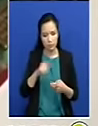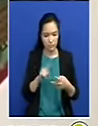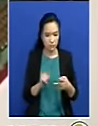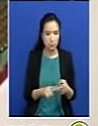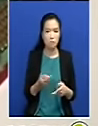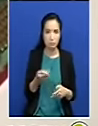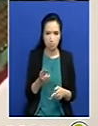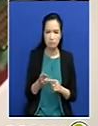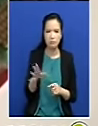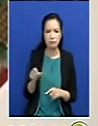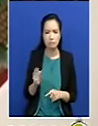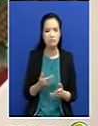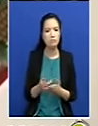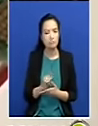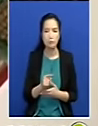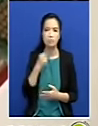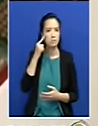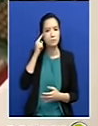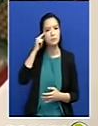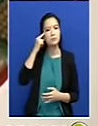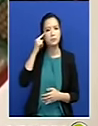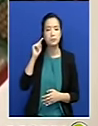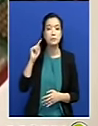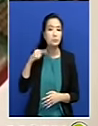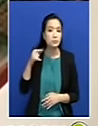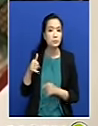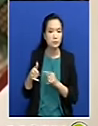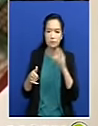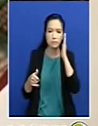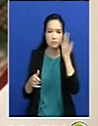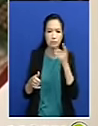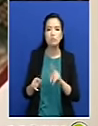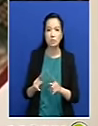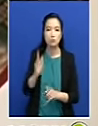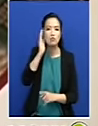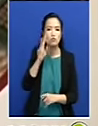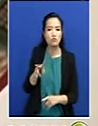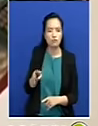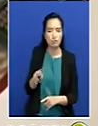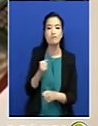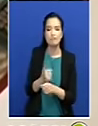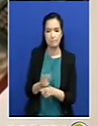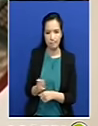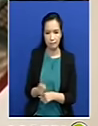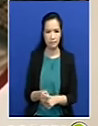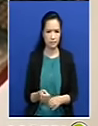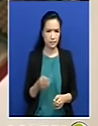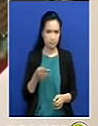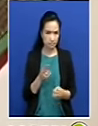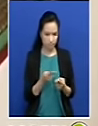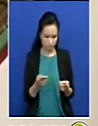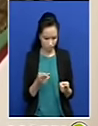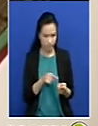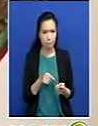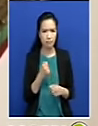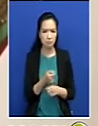มาอย่างไรแล้วก็ตอนนี้นะฮะทางตำรวจกำลังไปสอบอยู่ว่าอาวุธปืนที่เป็นของกลางที่ไปพบเนี่ยนะฮะมันเคยใช้ก่อคดีอื่นๆม